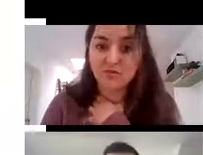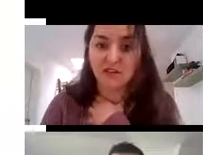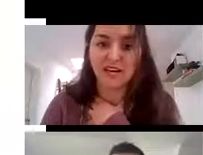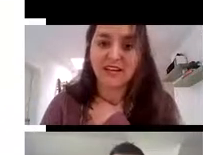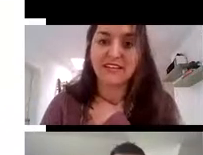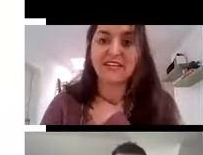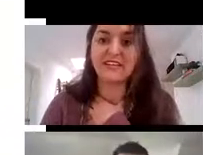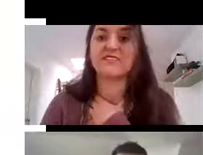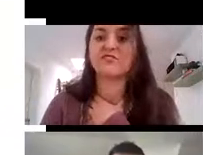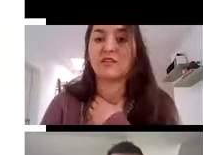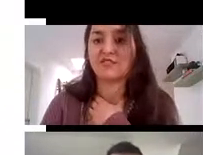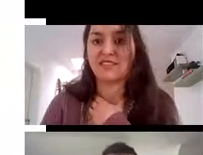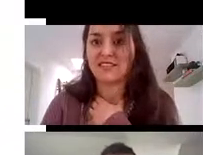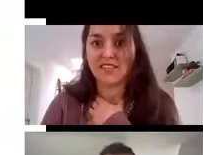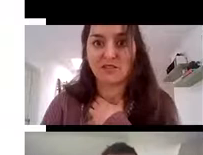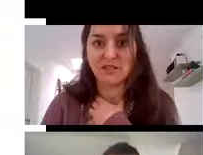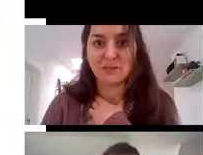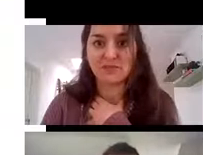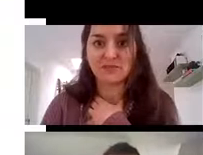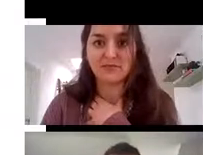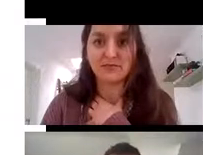plus 12-jarigen is